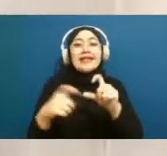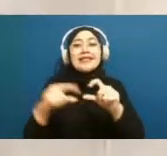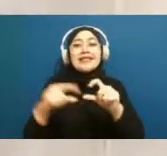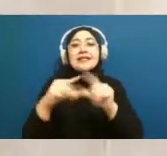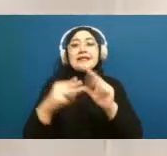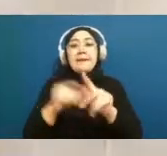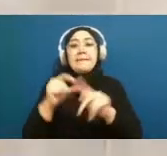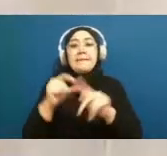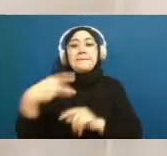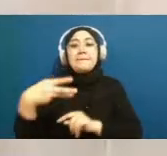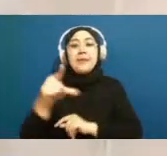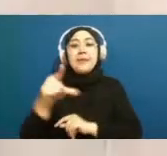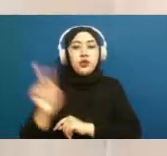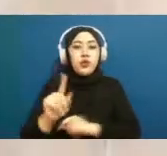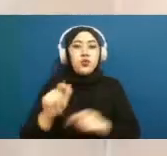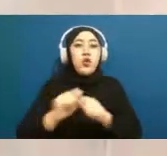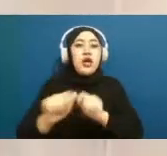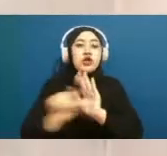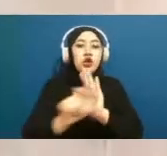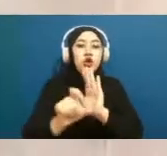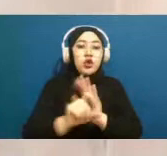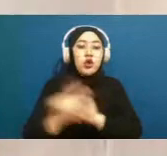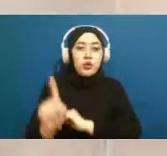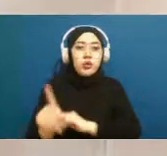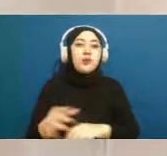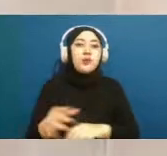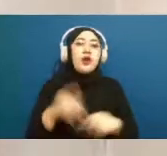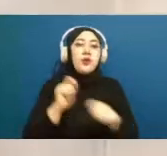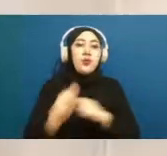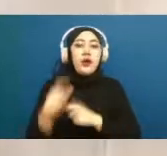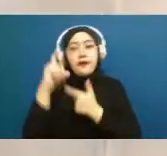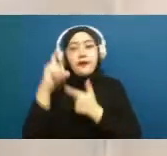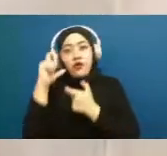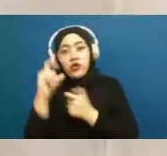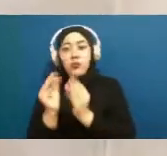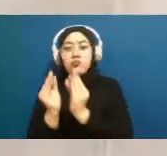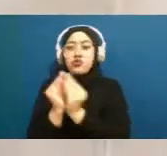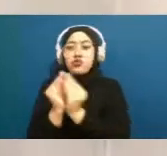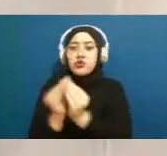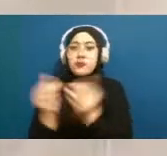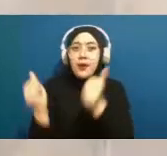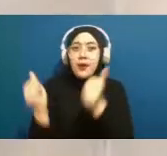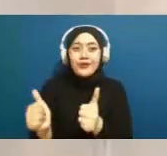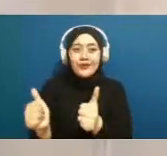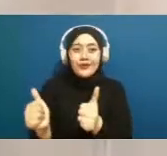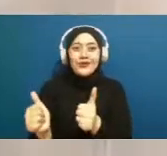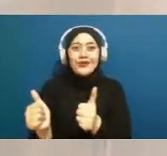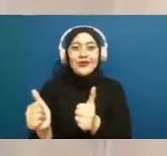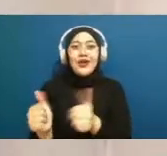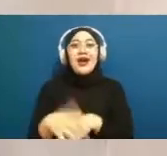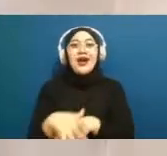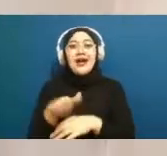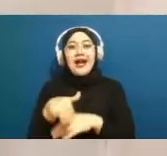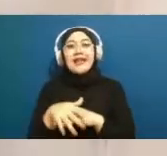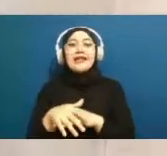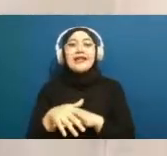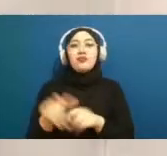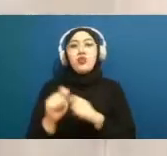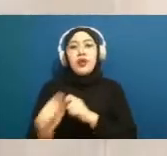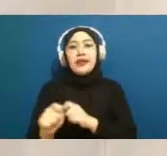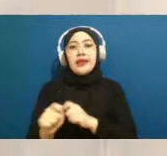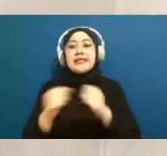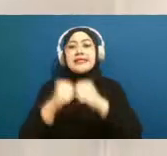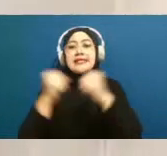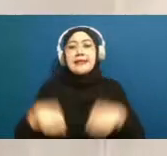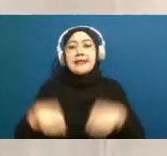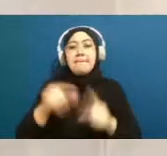Karena kenapa? Kalau bikin sampel satu dibikin fotonya yang bagus, kita bisa pakai sistem purchase order, artinya kita memproduksi